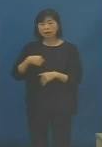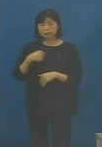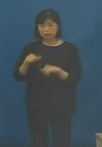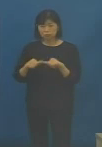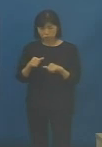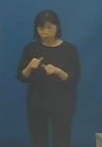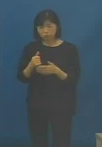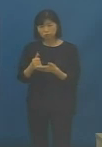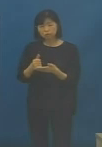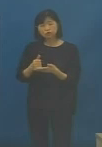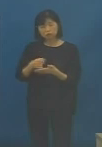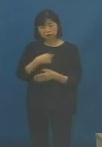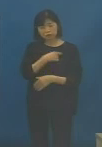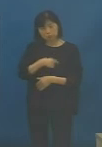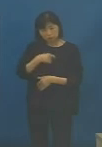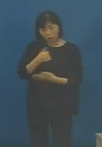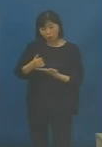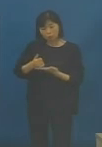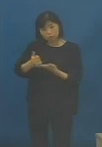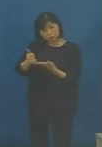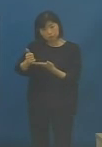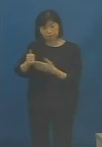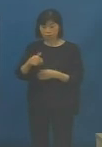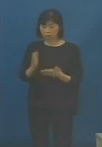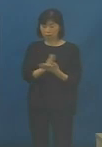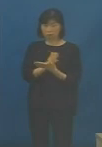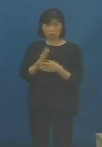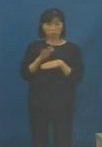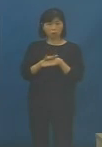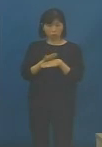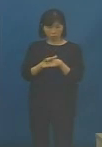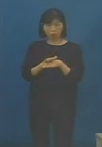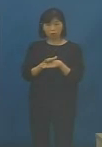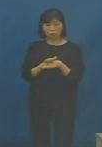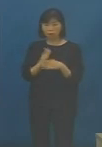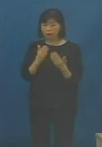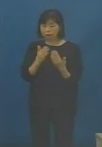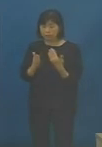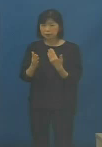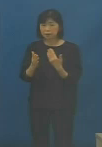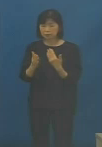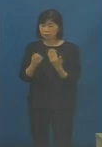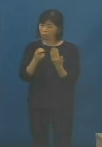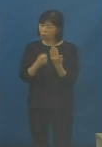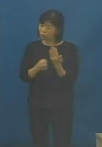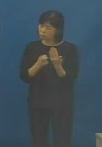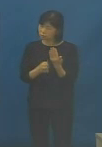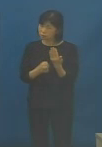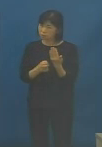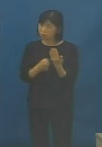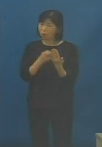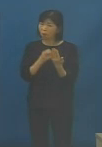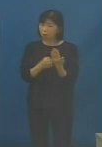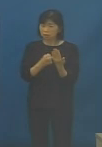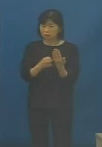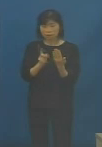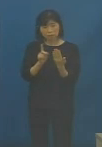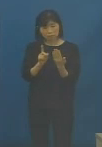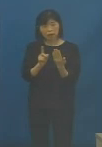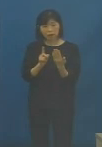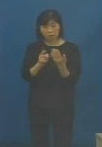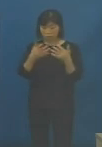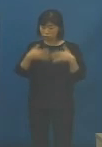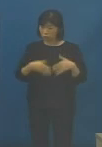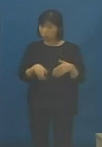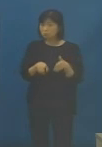して、でその判断の仕方をさらに国名に法律なり何かでこう要件付けをするということ